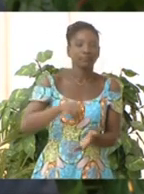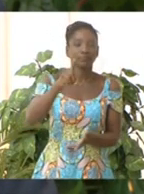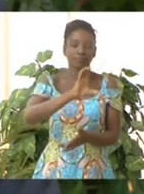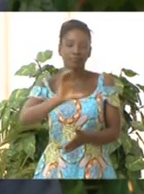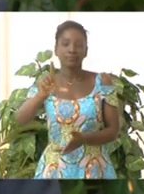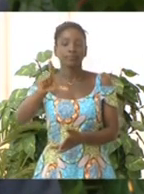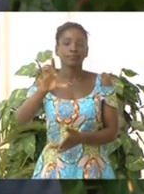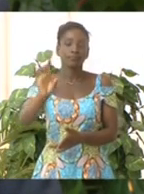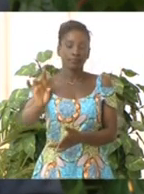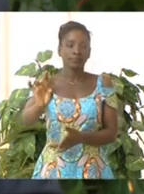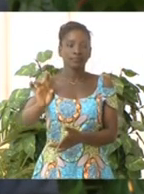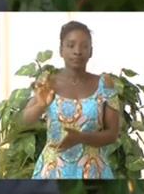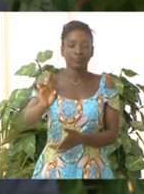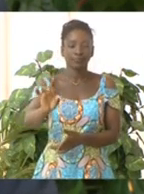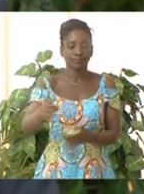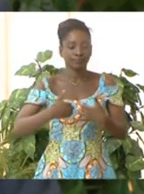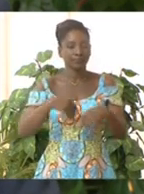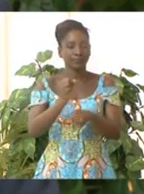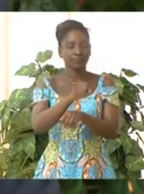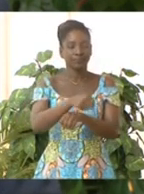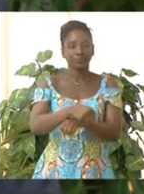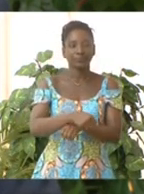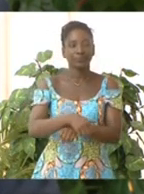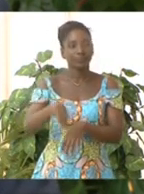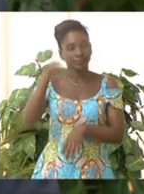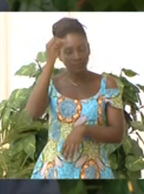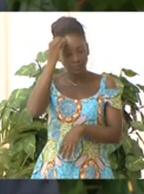9128. Ont obtenu Alassane Ouattara,